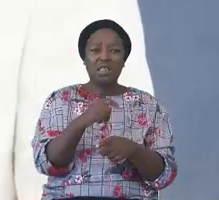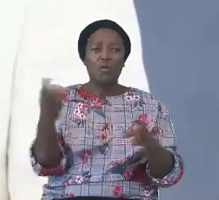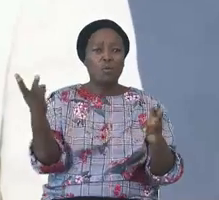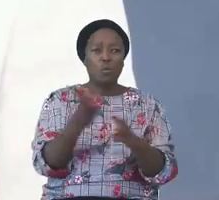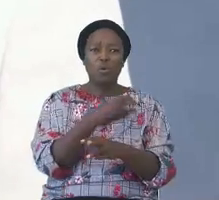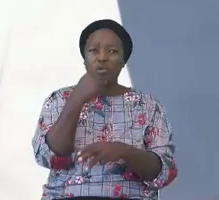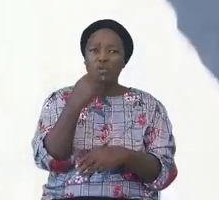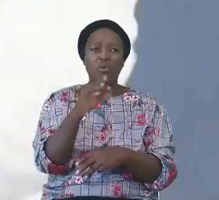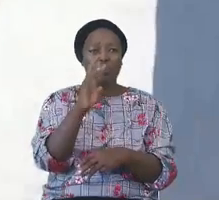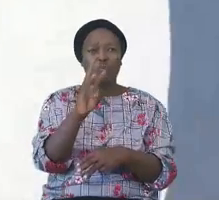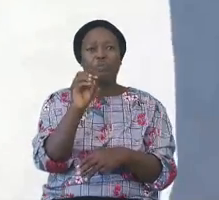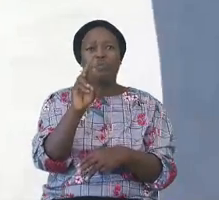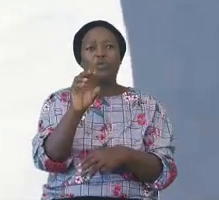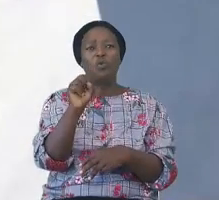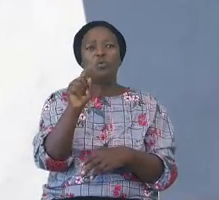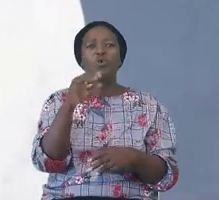Il avait tellement commis un crime,